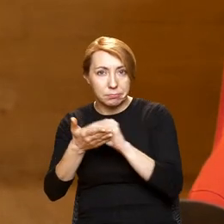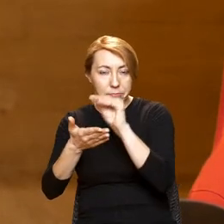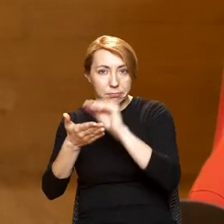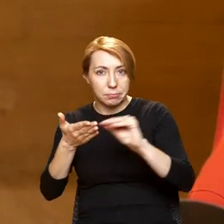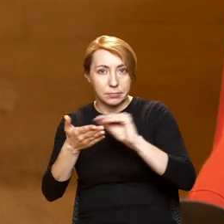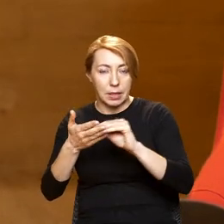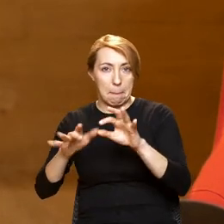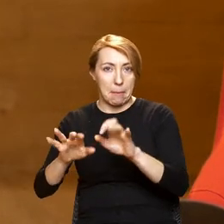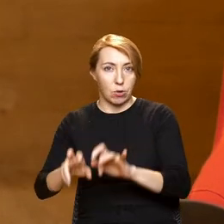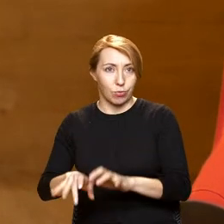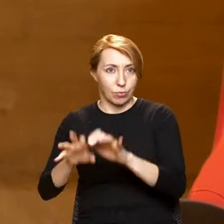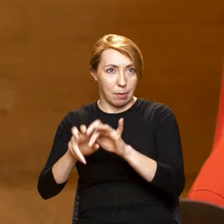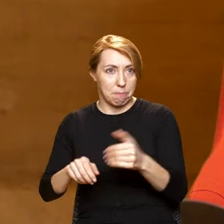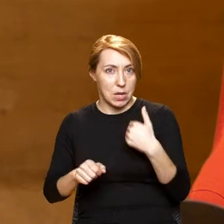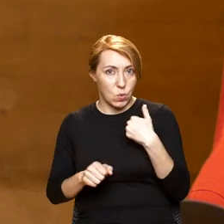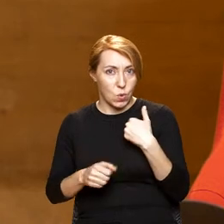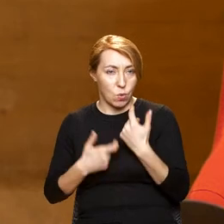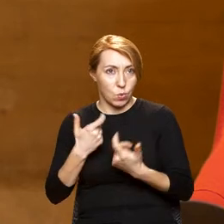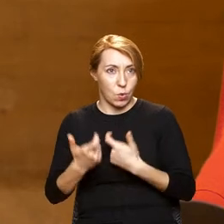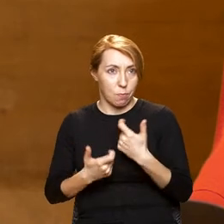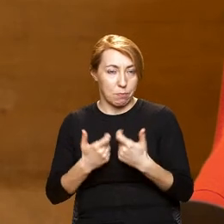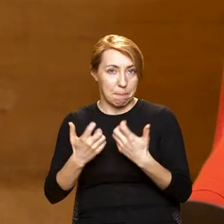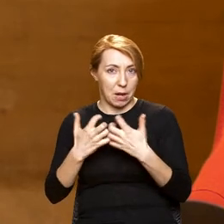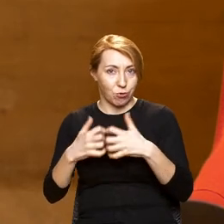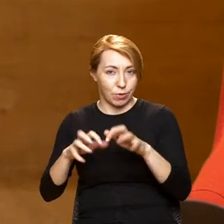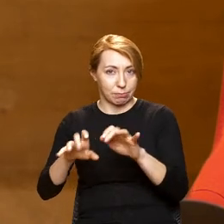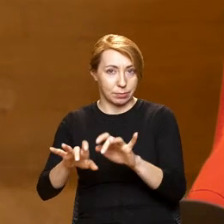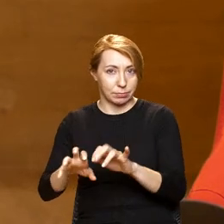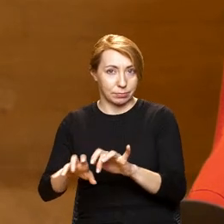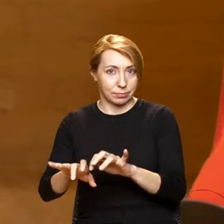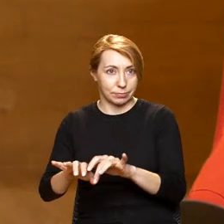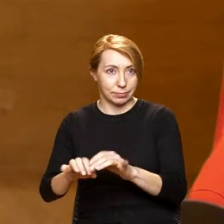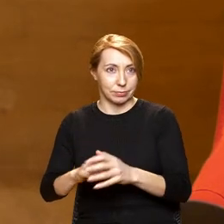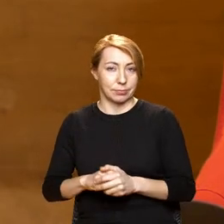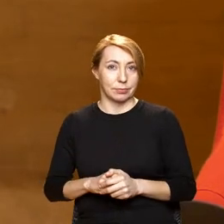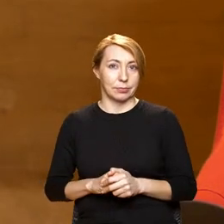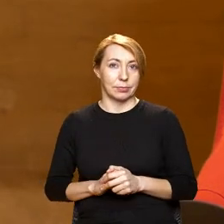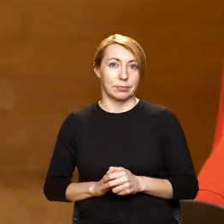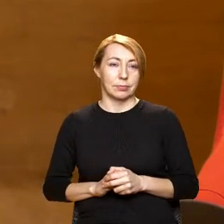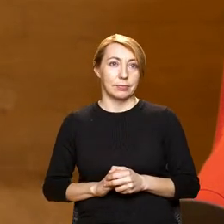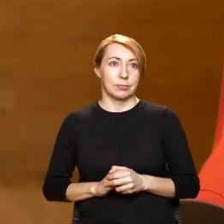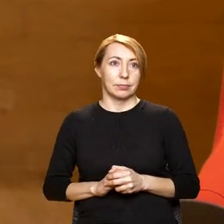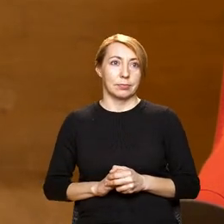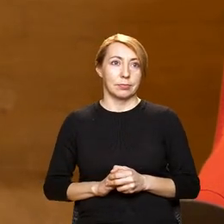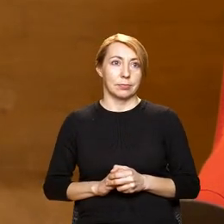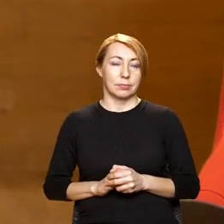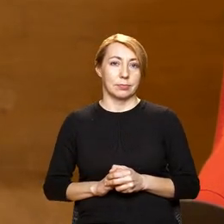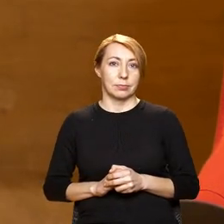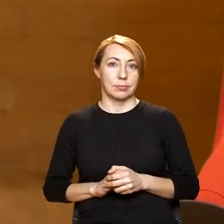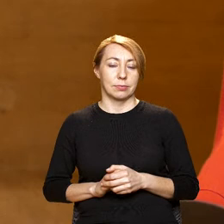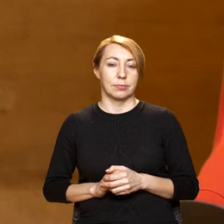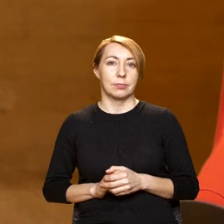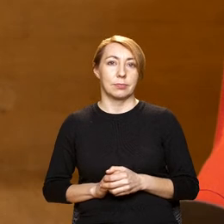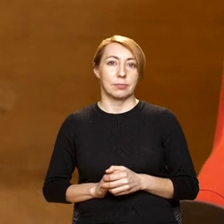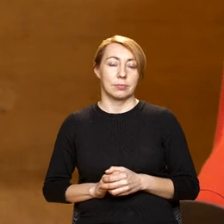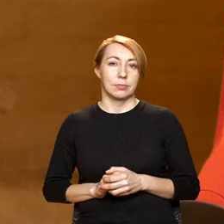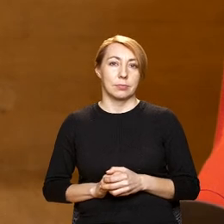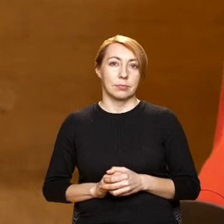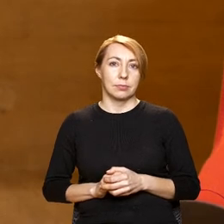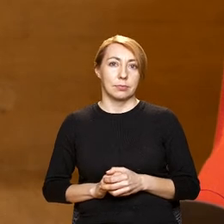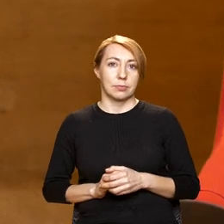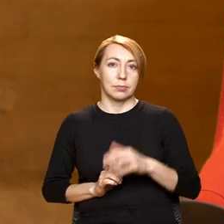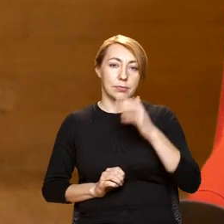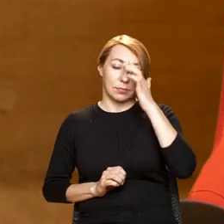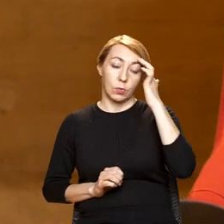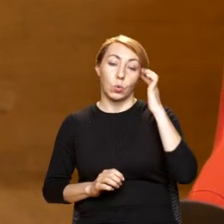na maszynie. Nie było jeszcze wtedy w rozpowszechnionym użyciu edytorów tekstów. Więc